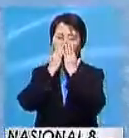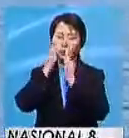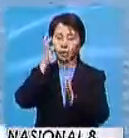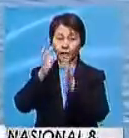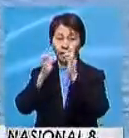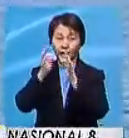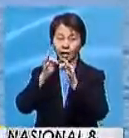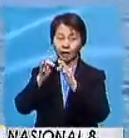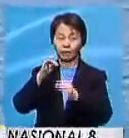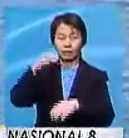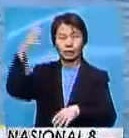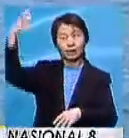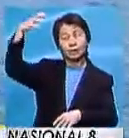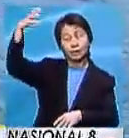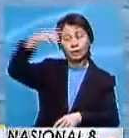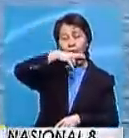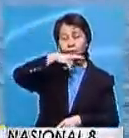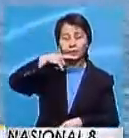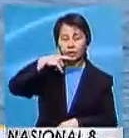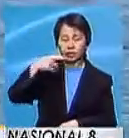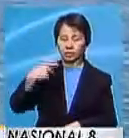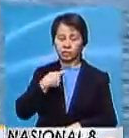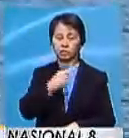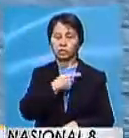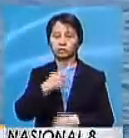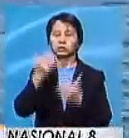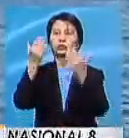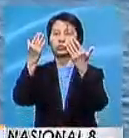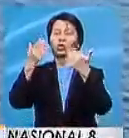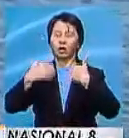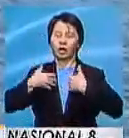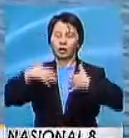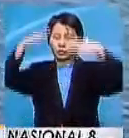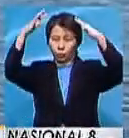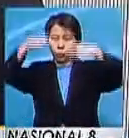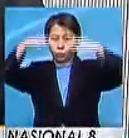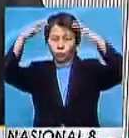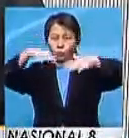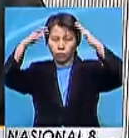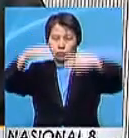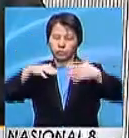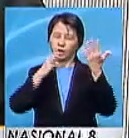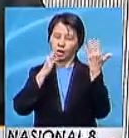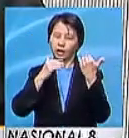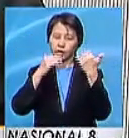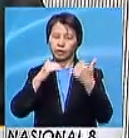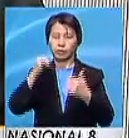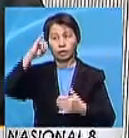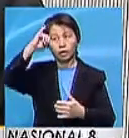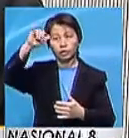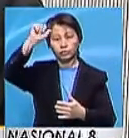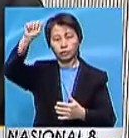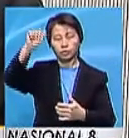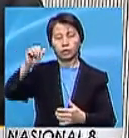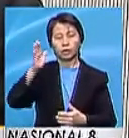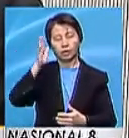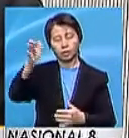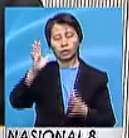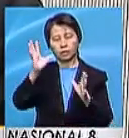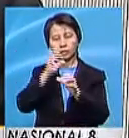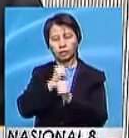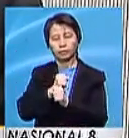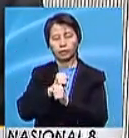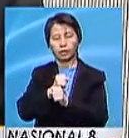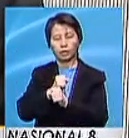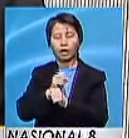Jadi kita doa supaya ada hujan juga interval di antaranya dan insyaAllah kita akan dapat